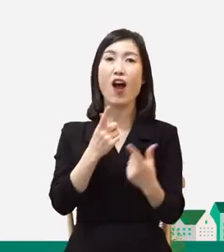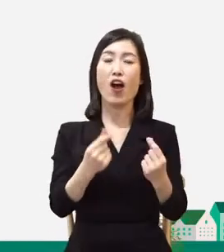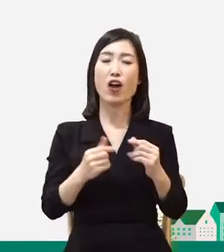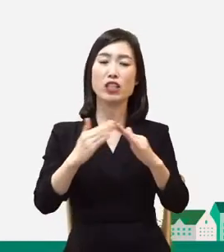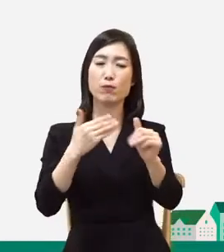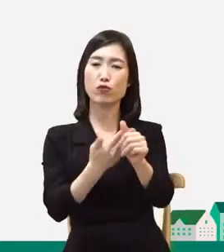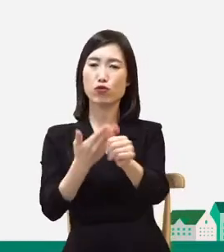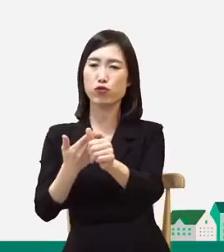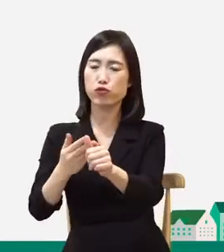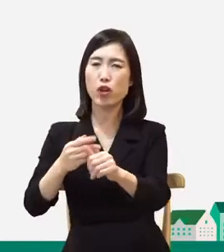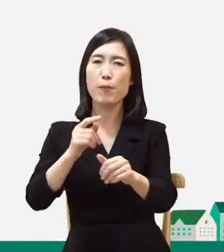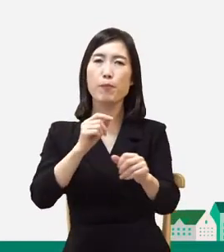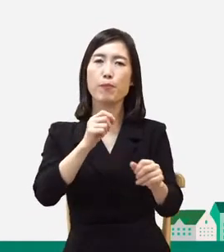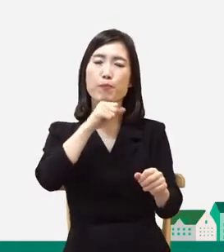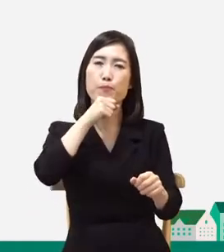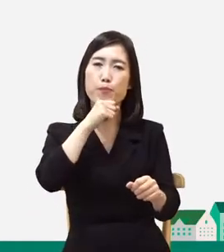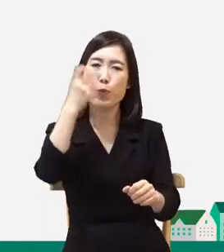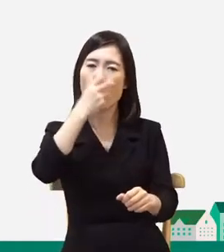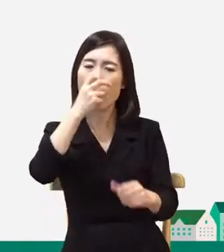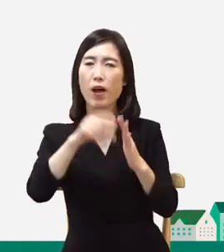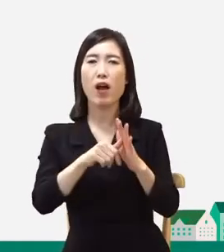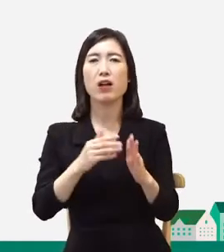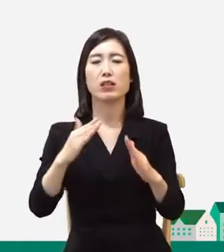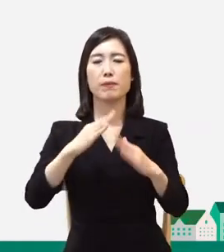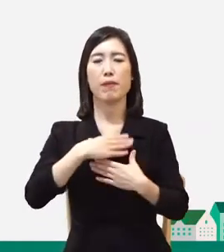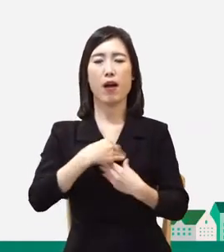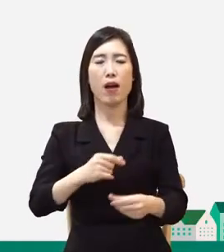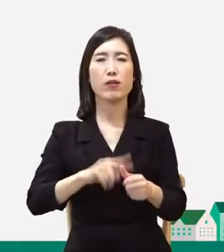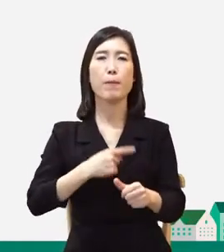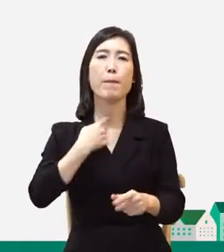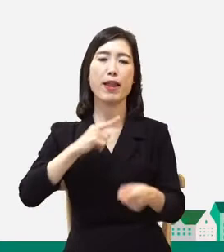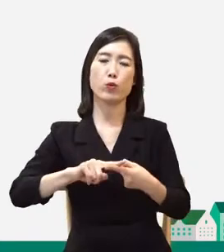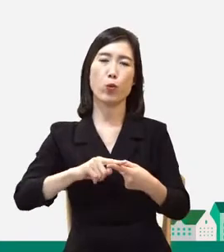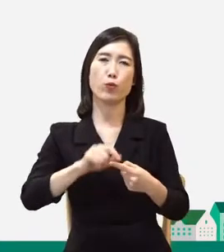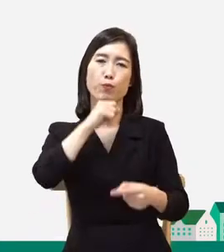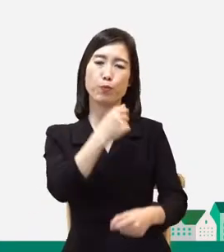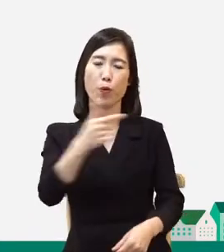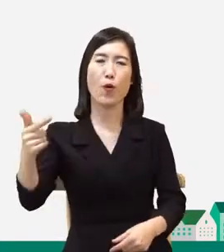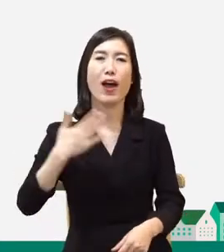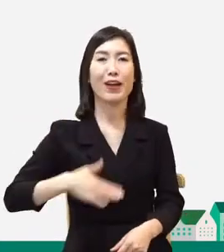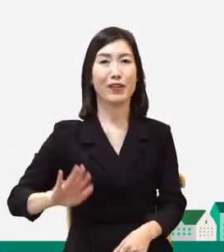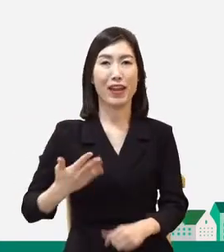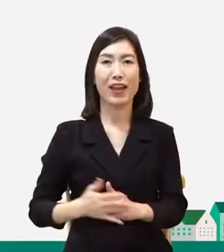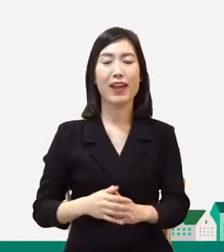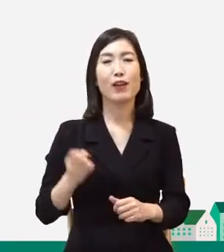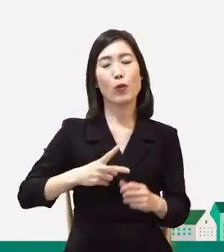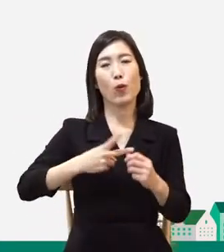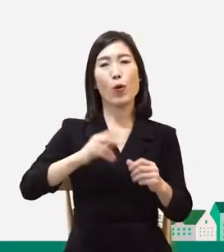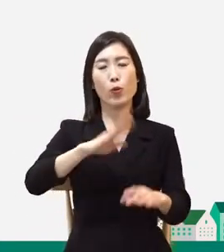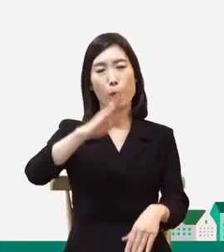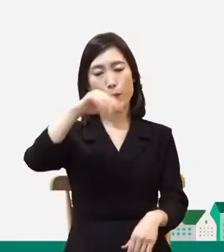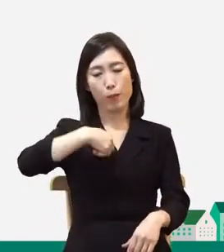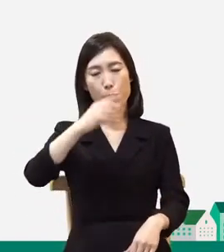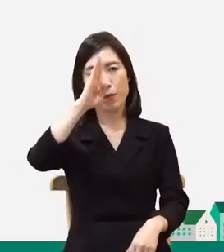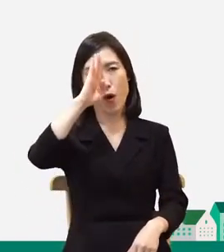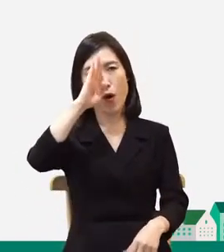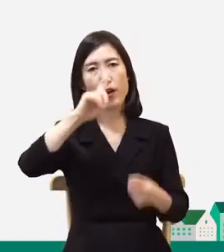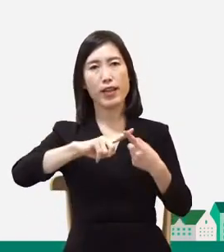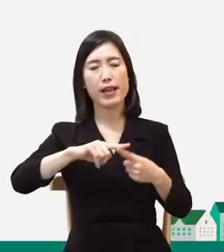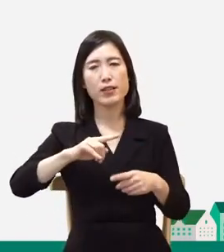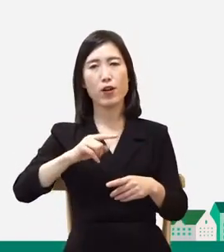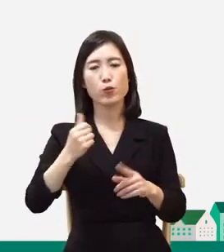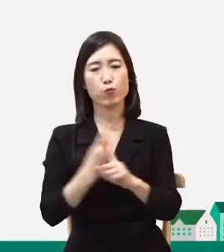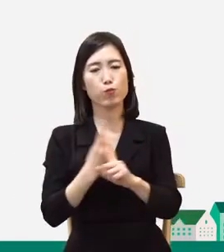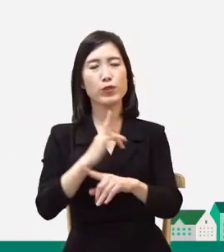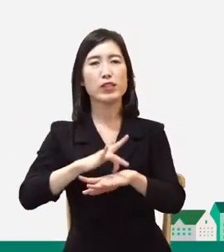주거환경 관계 지표를 토대로 주거 안정성과 만족도가 높아졌음을 알수 있었습니다. 두 번째는 병에 대한 인식 및 증상관리 습관